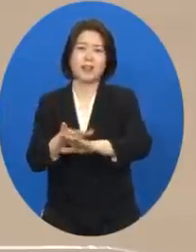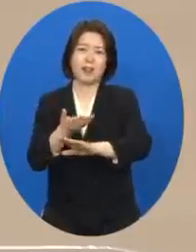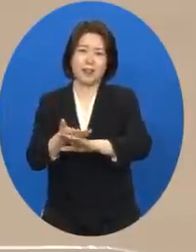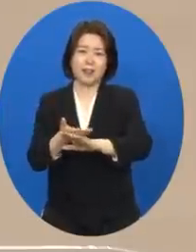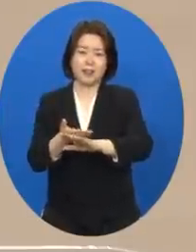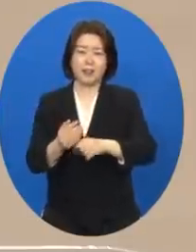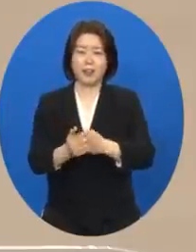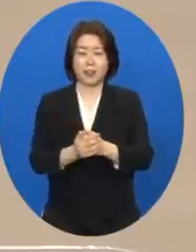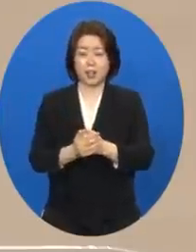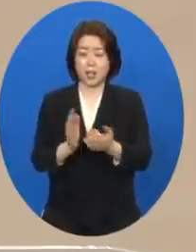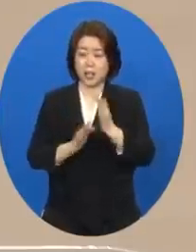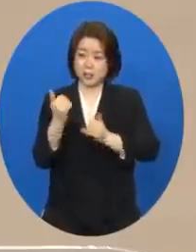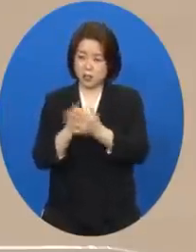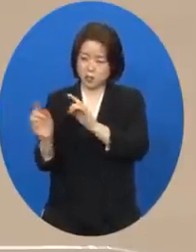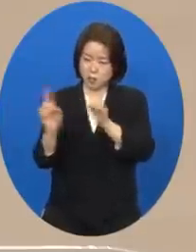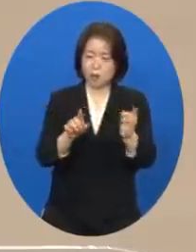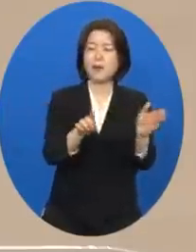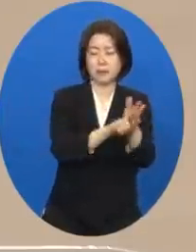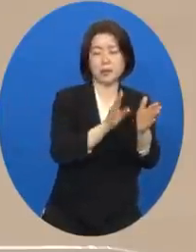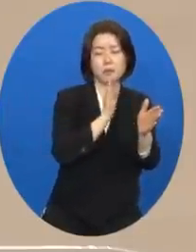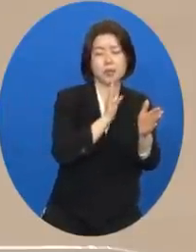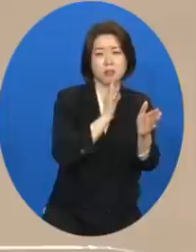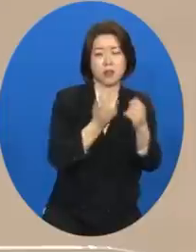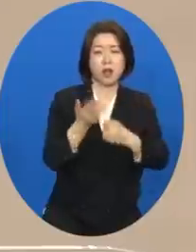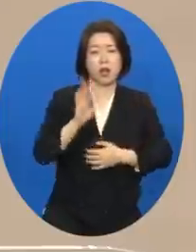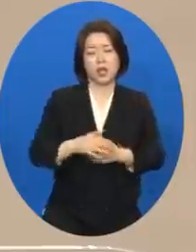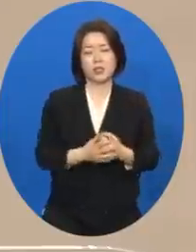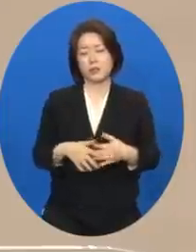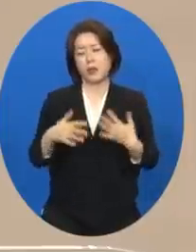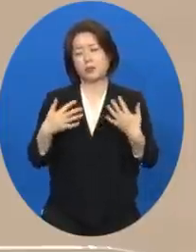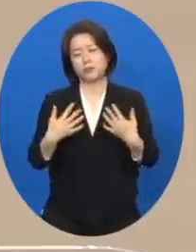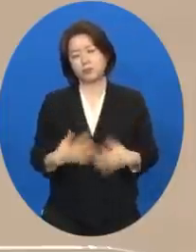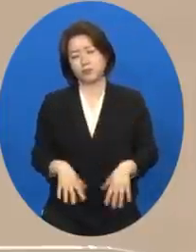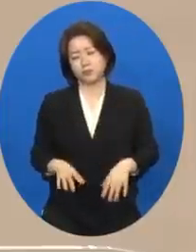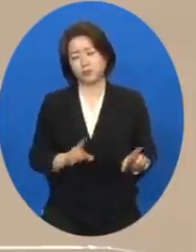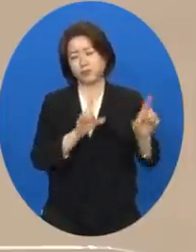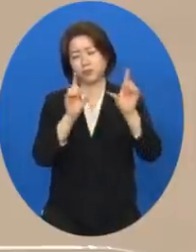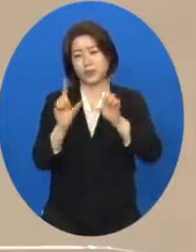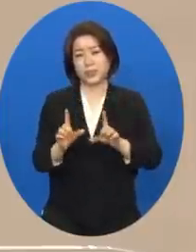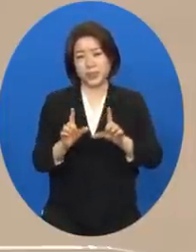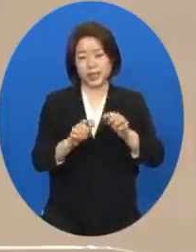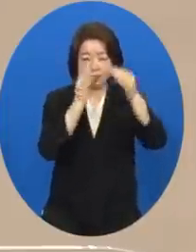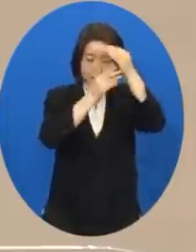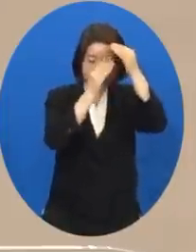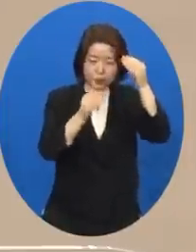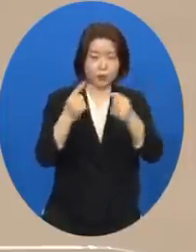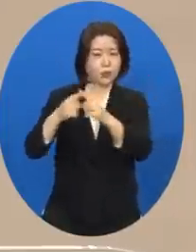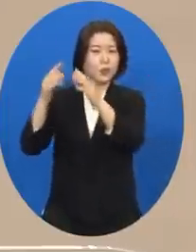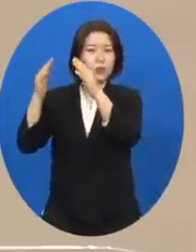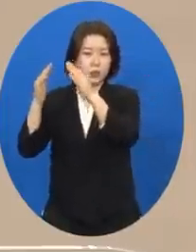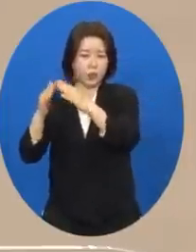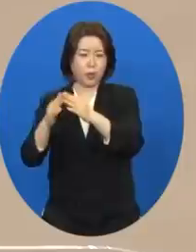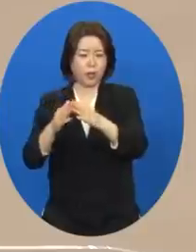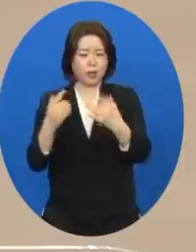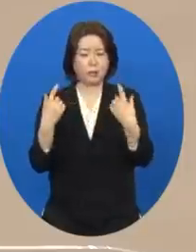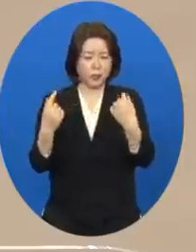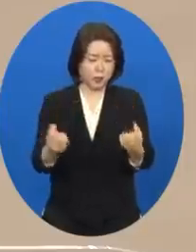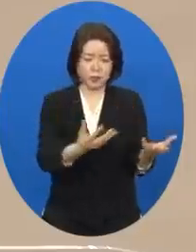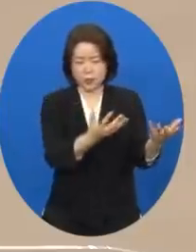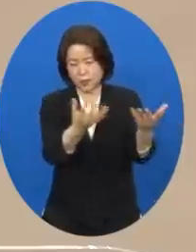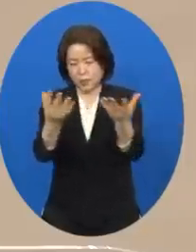부활을 믿기는 믿지만 여전히 무기력한 삶을 사는 성도와 교회가 했습니다